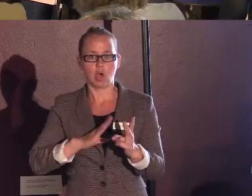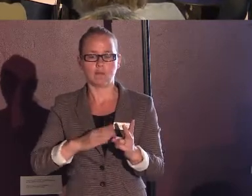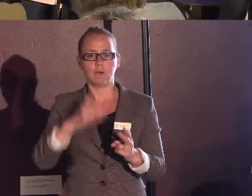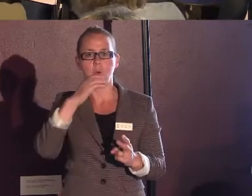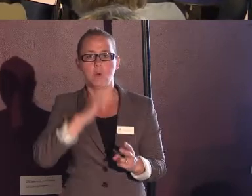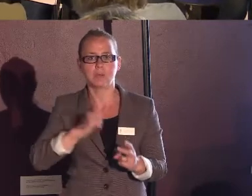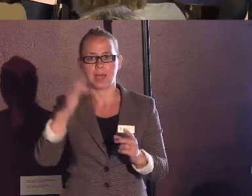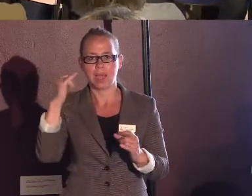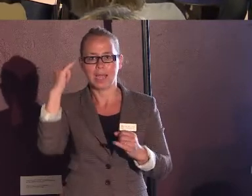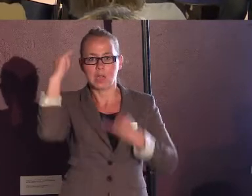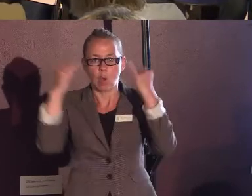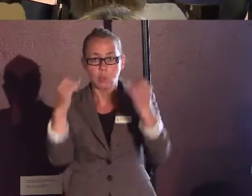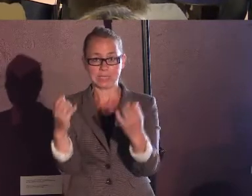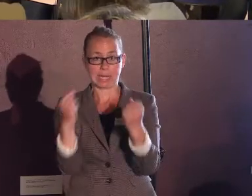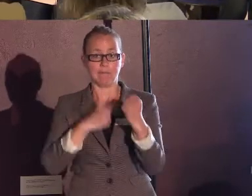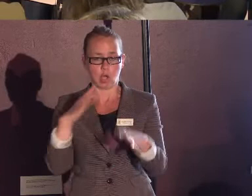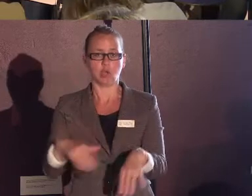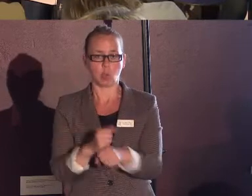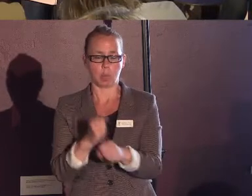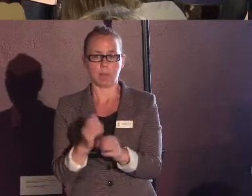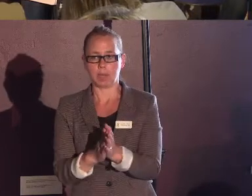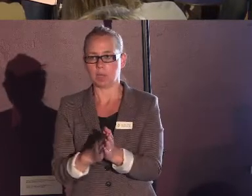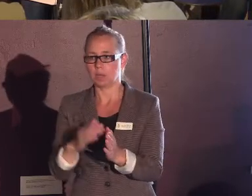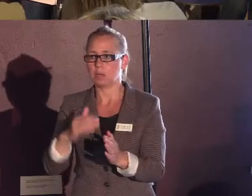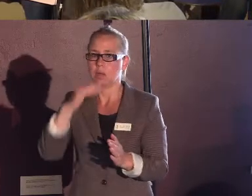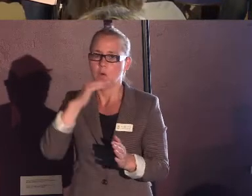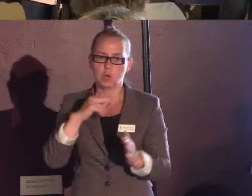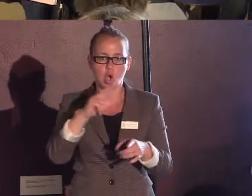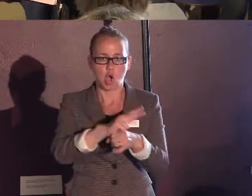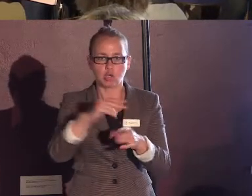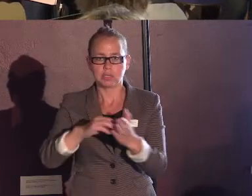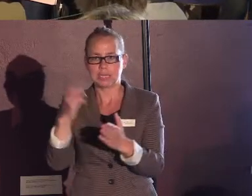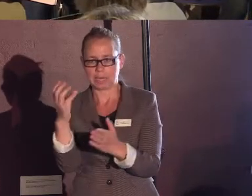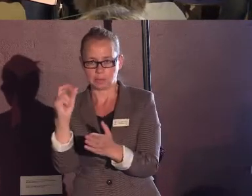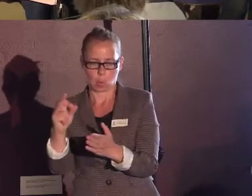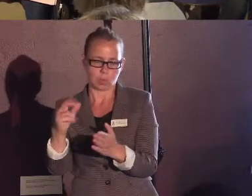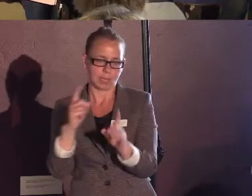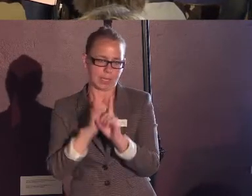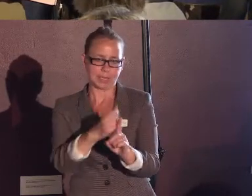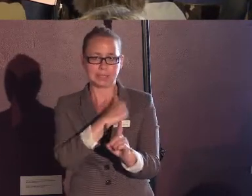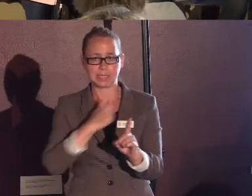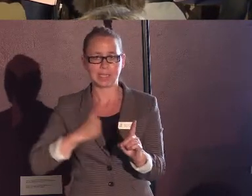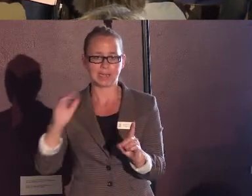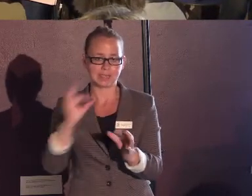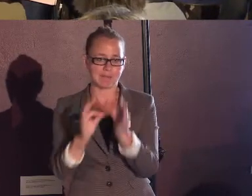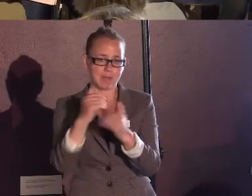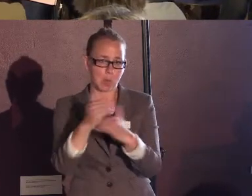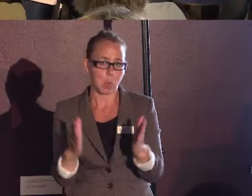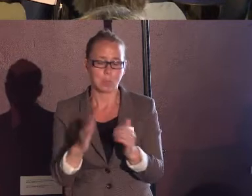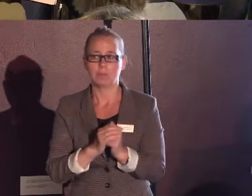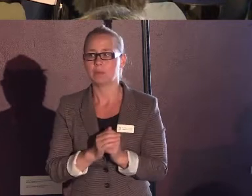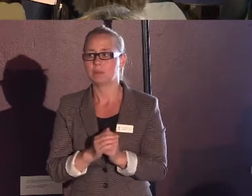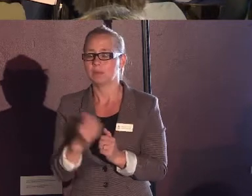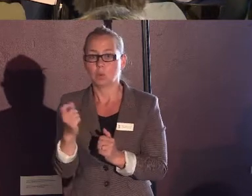ungas innovationskraft som vi har jobbat med, och man är ung 18-30 år enligt regeringens definition i det. Och är det